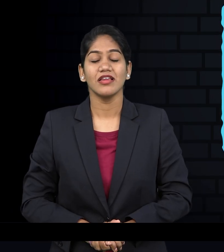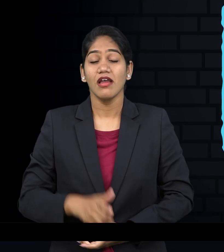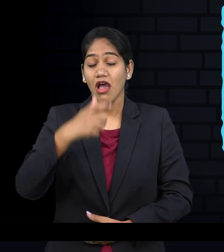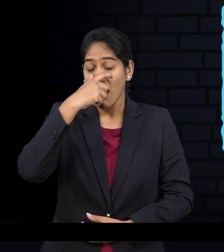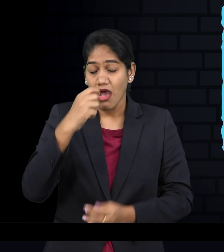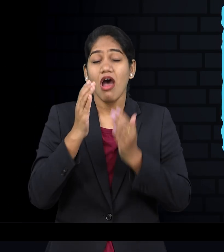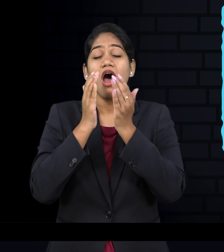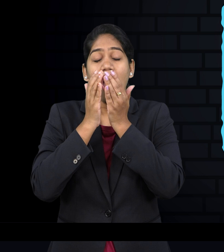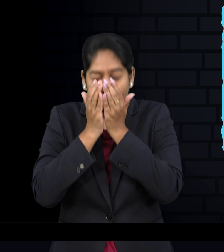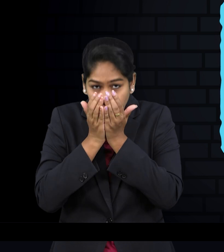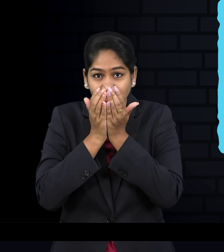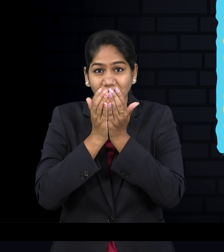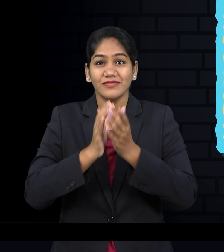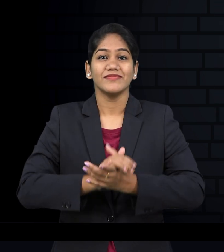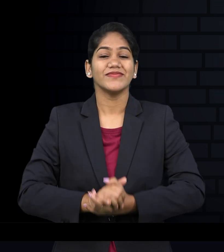छींकना,